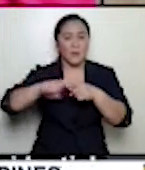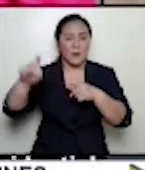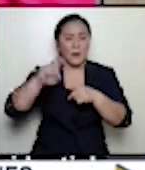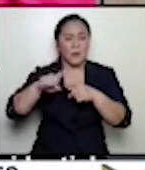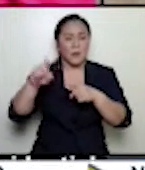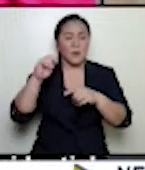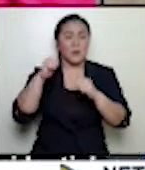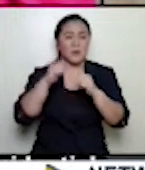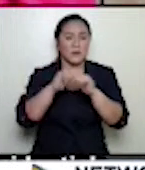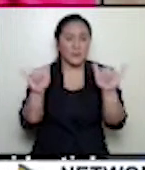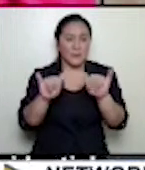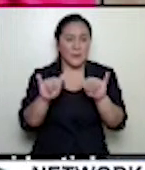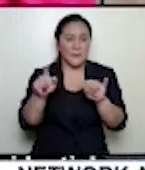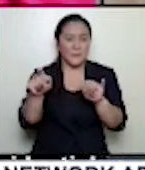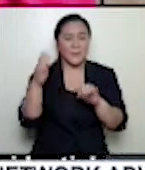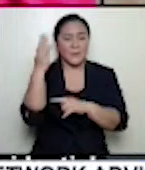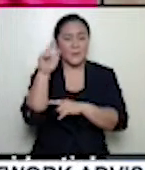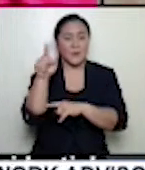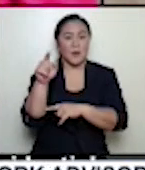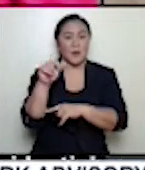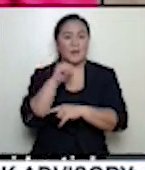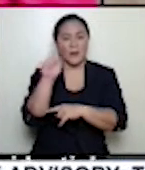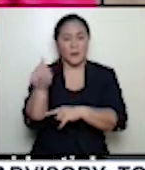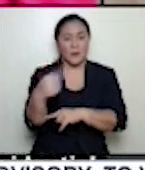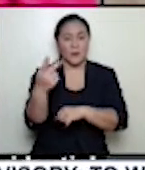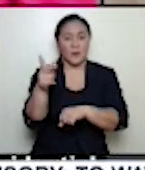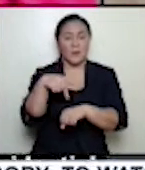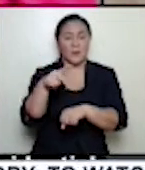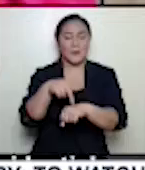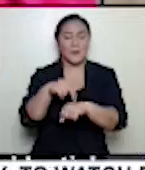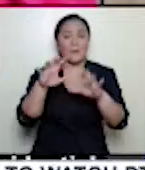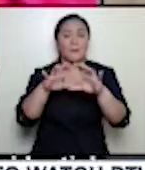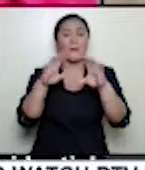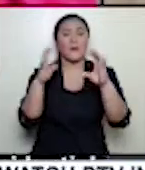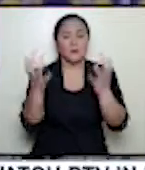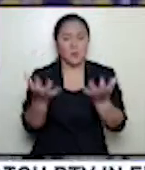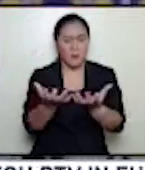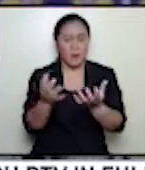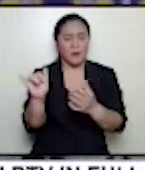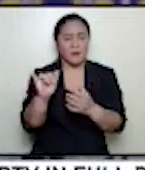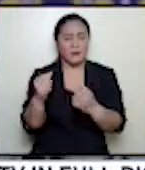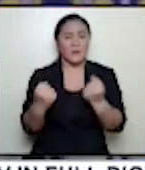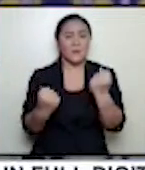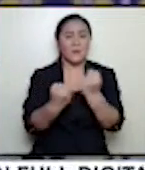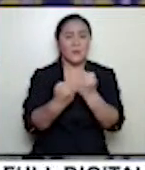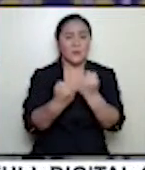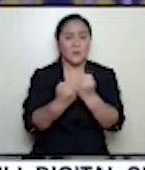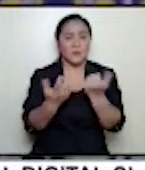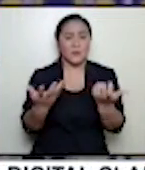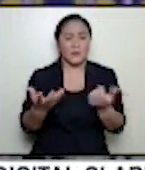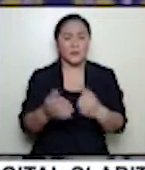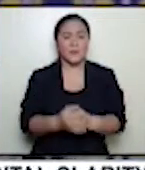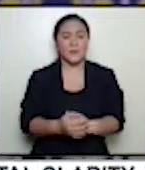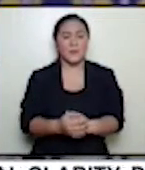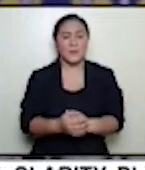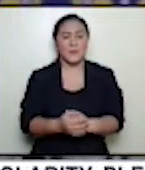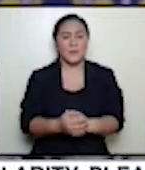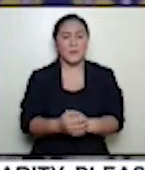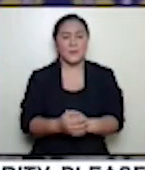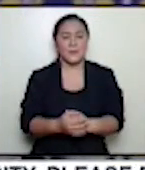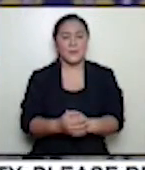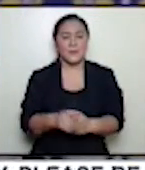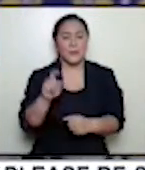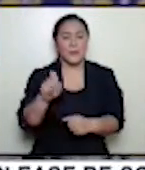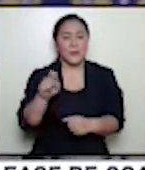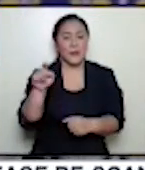Ang buong mundo ay kailangan ng sapat na enerhiya. Ang Department of Energy naman, una na rin